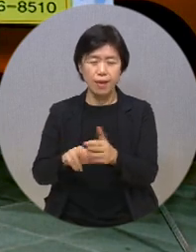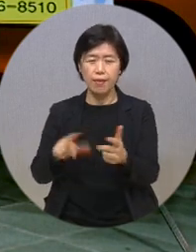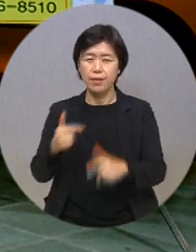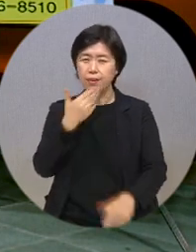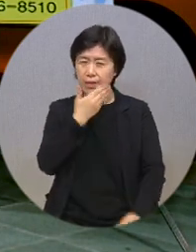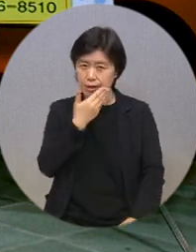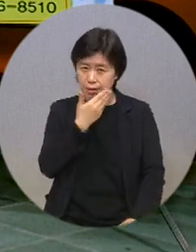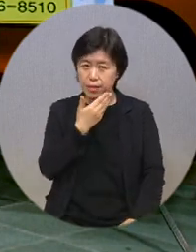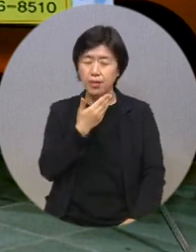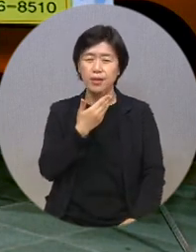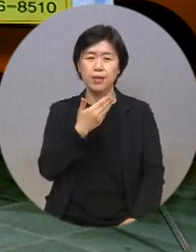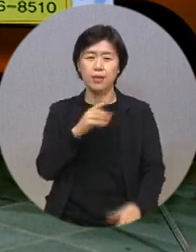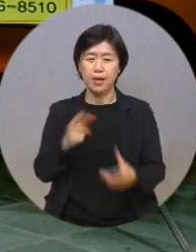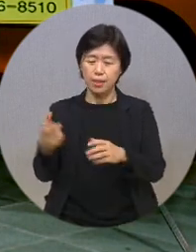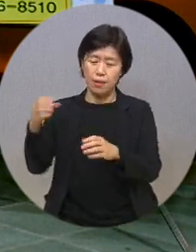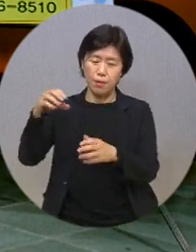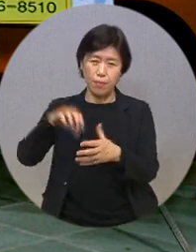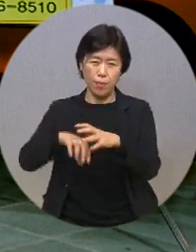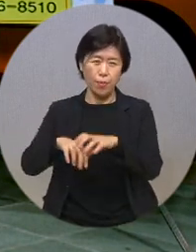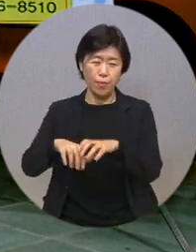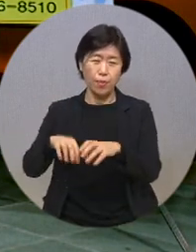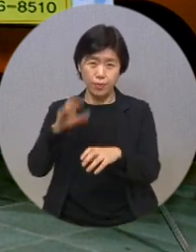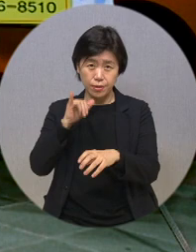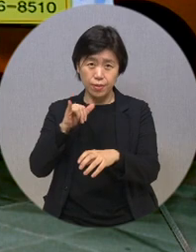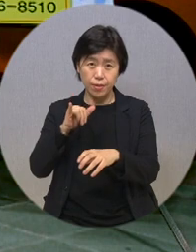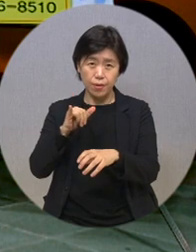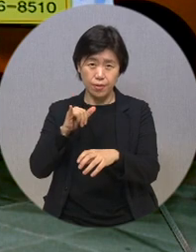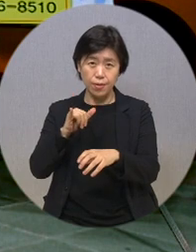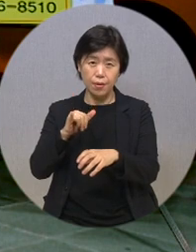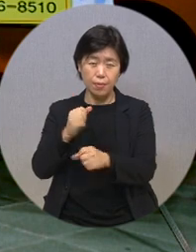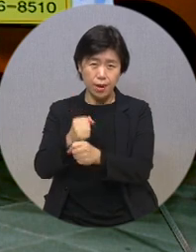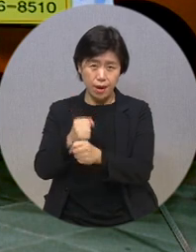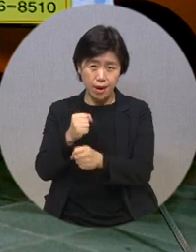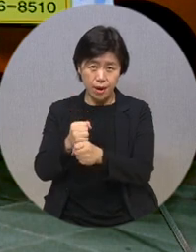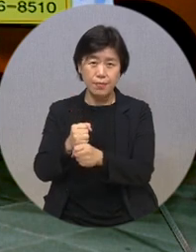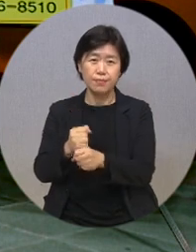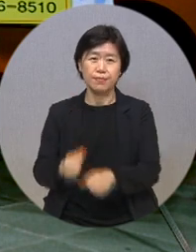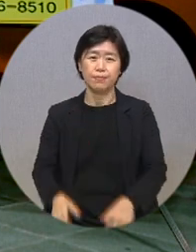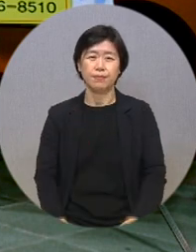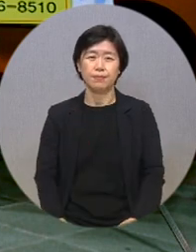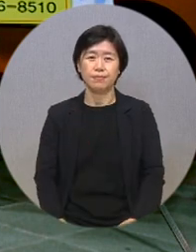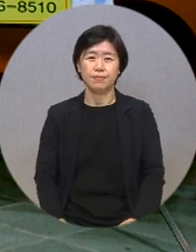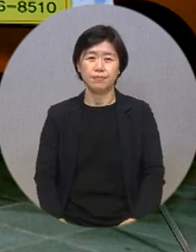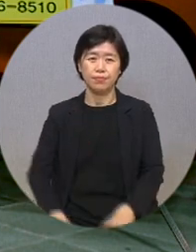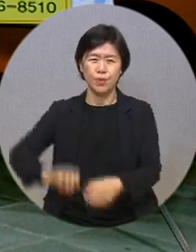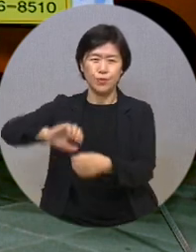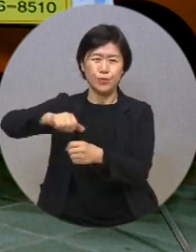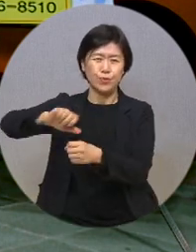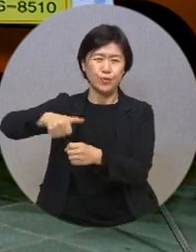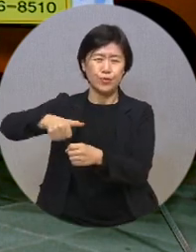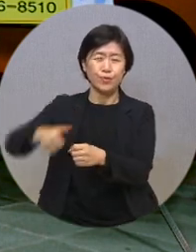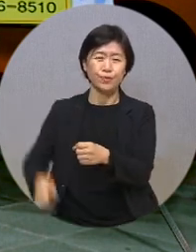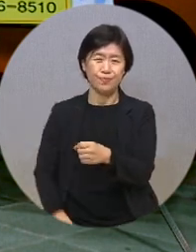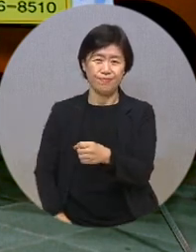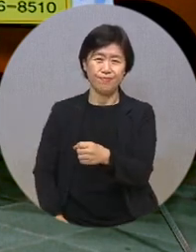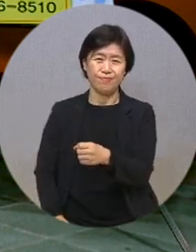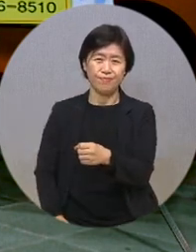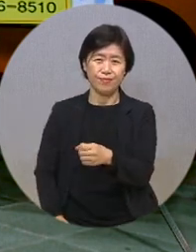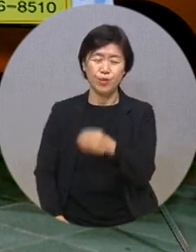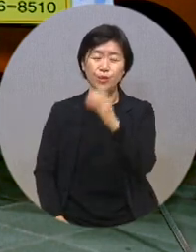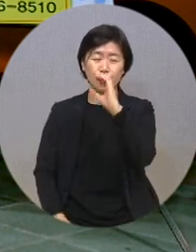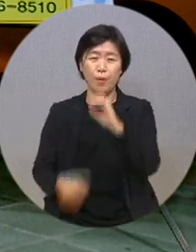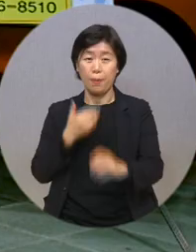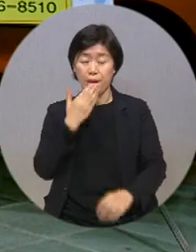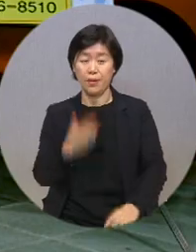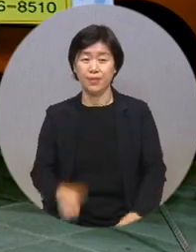C, 비타민 B1 이런 걸 첨가해가지고 한 번에 저 소리도 나. 야, 진짜 짜증나 진짜. 저희가 들리는 소리는